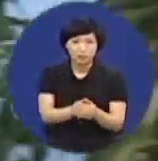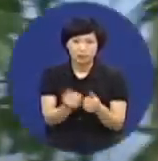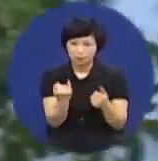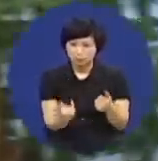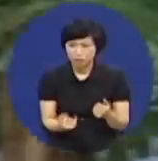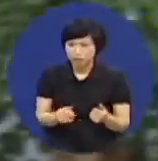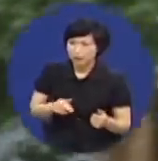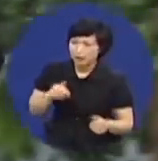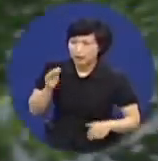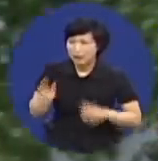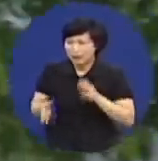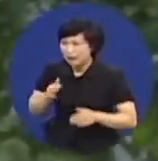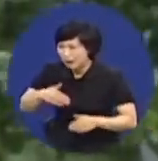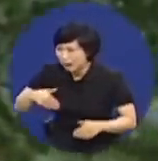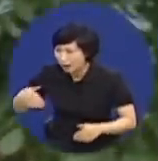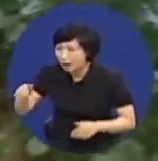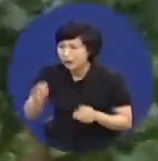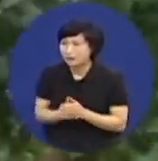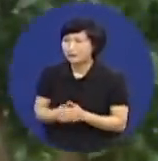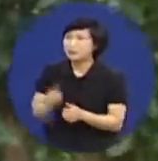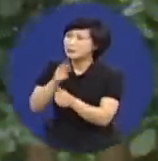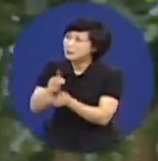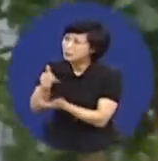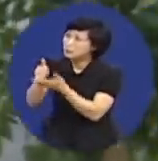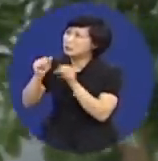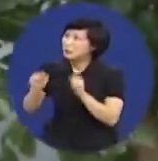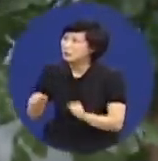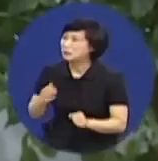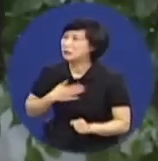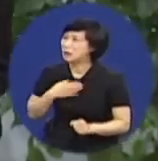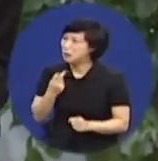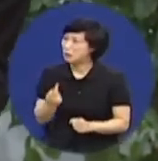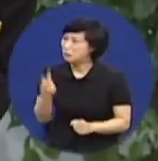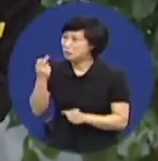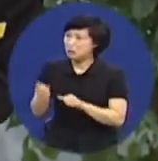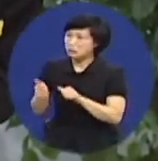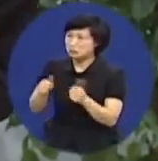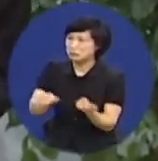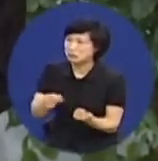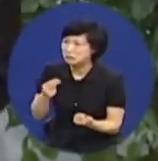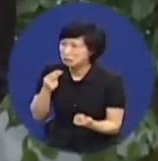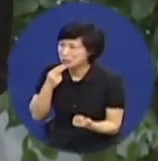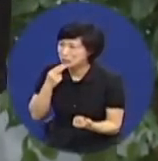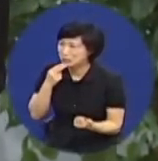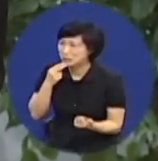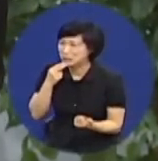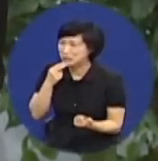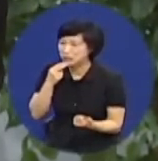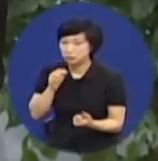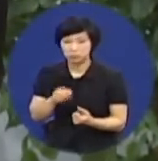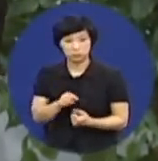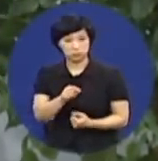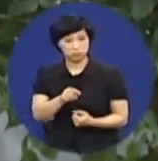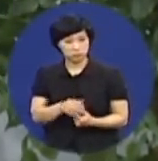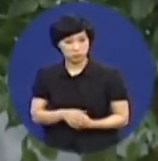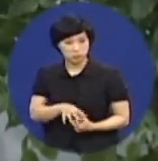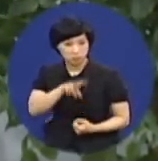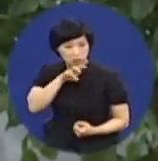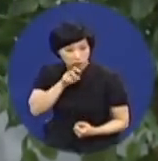に行ってくださったなら私の兄弟は死ななかったでしょうに。マルタ